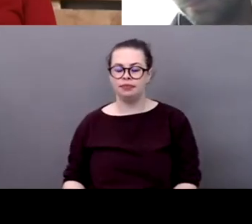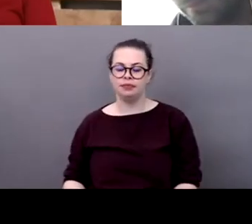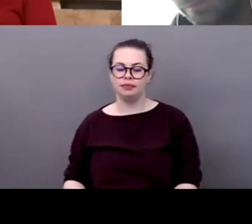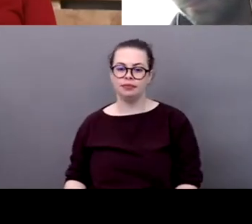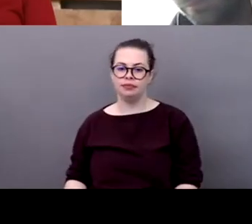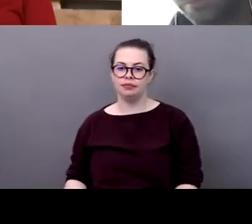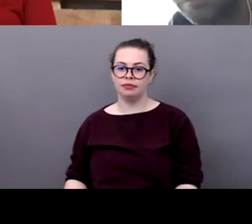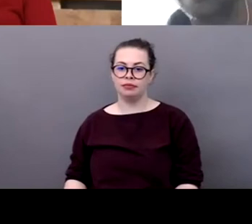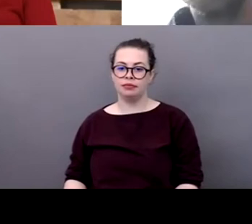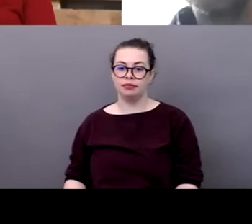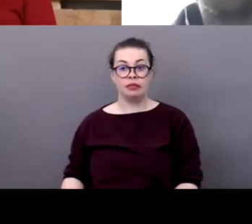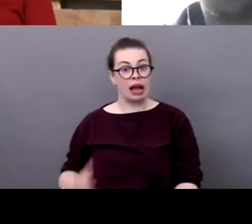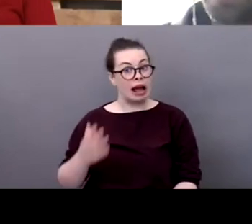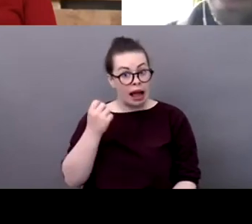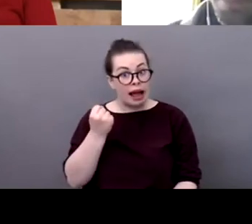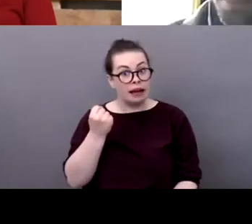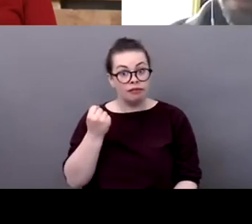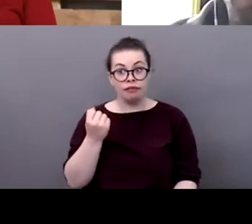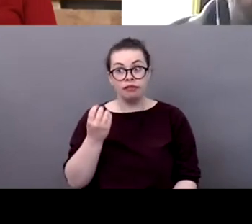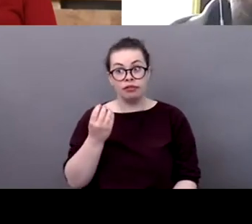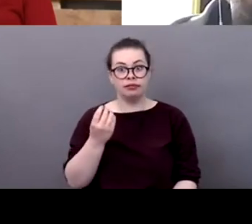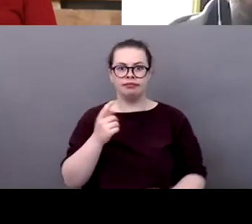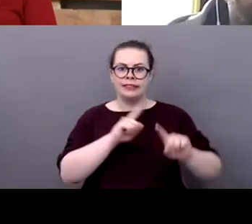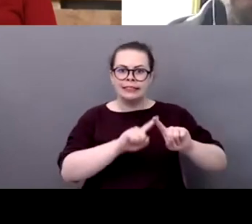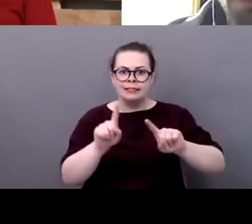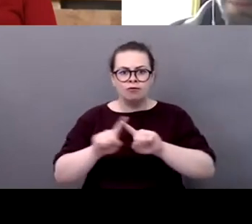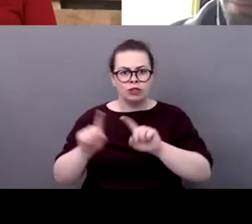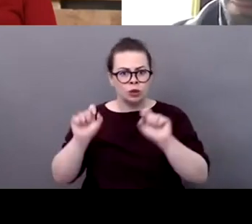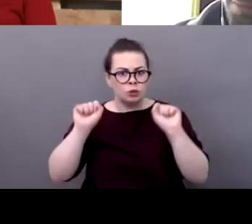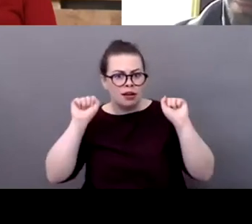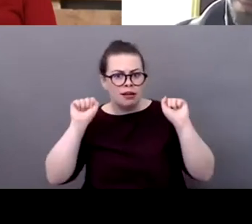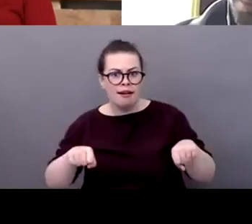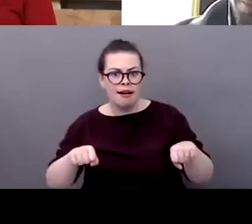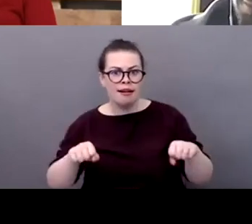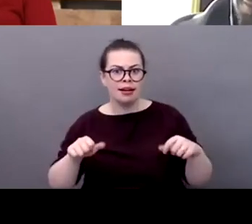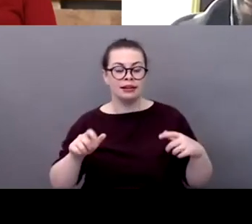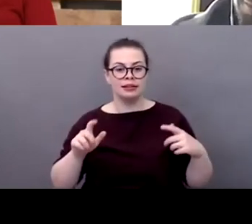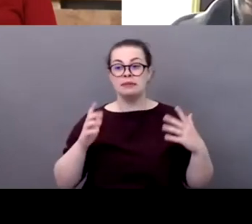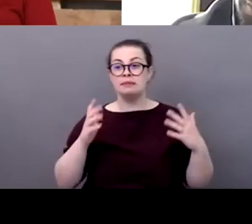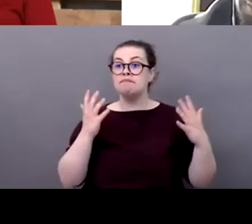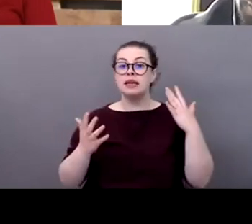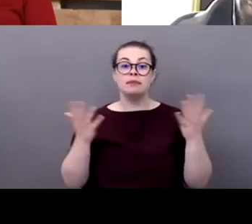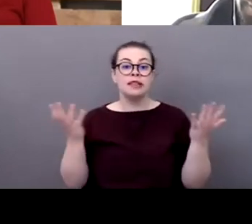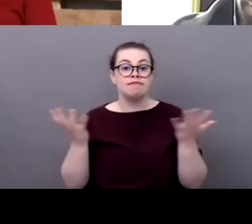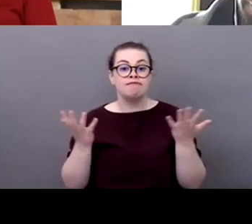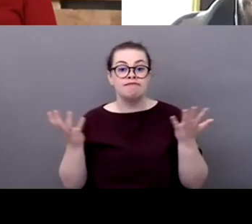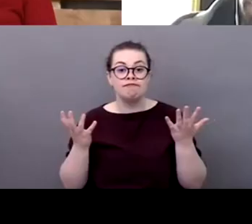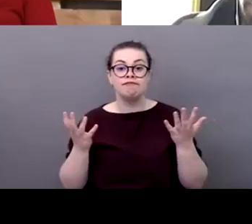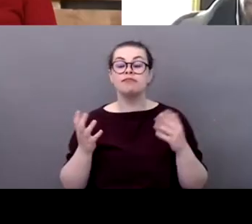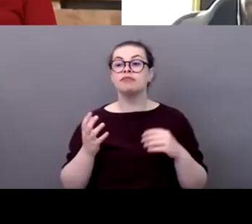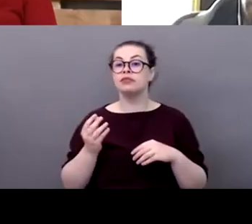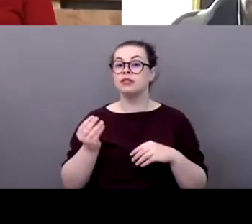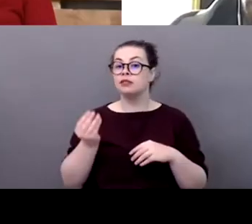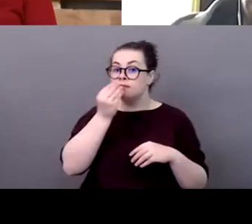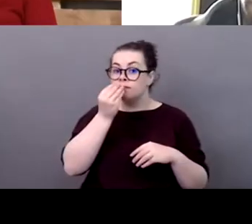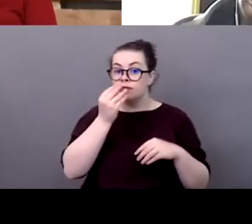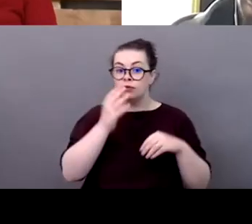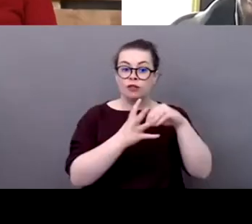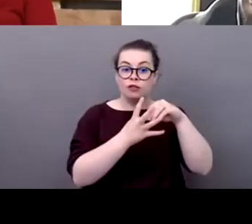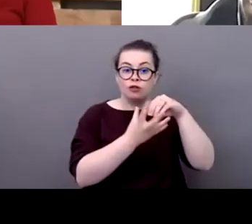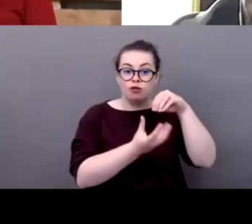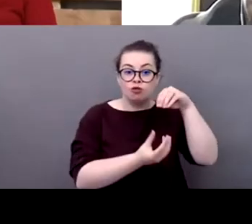vivre des producteurs locaux en allant s'alimenter en légumes chez eux pour faire leurs plats préparés. Je ne parle pas des plats préparés d'industrie agroalimentaire qui sont